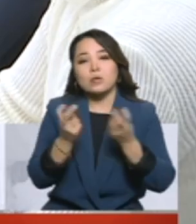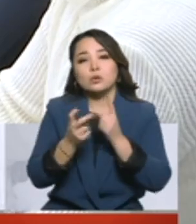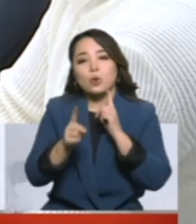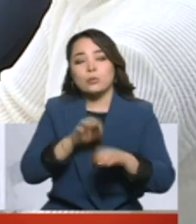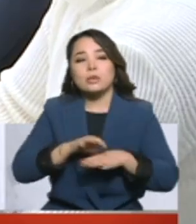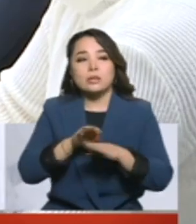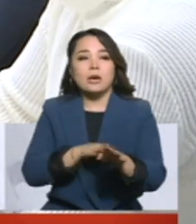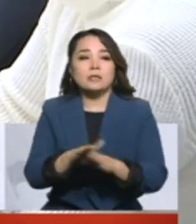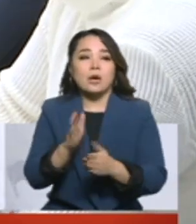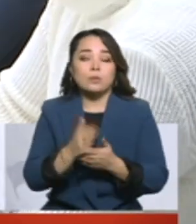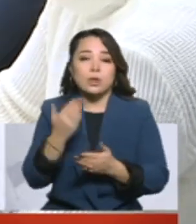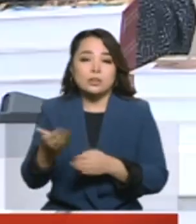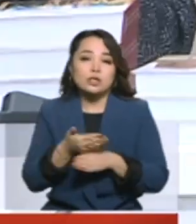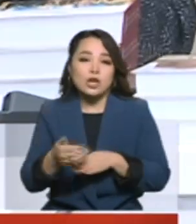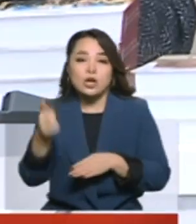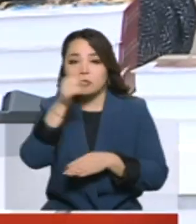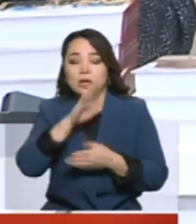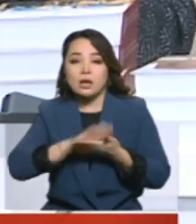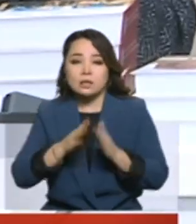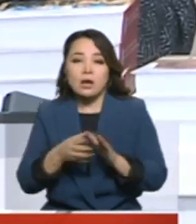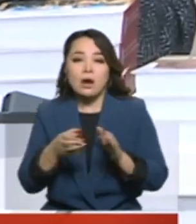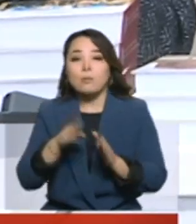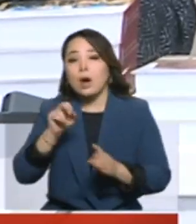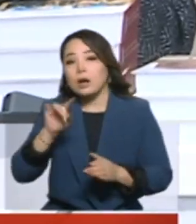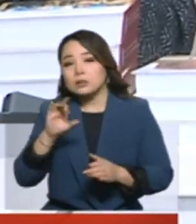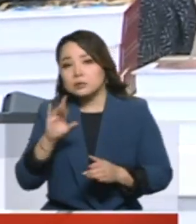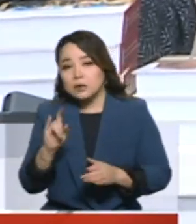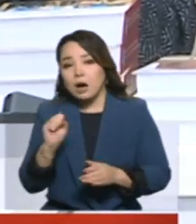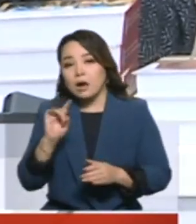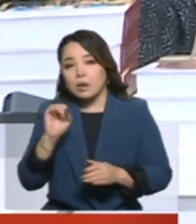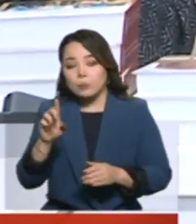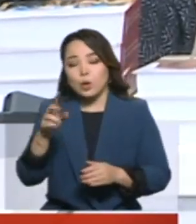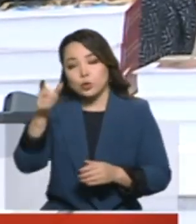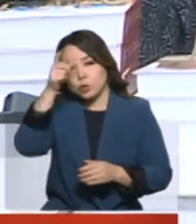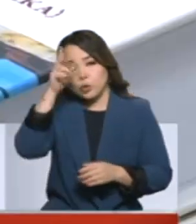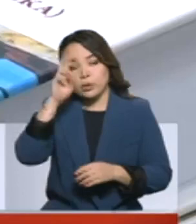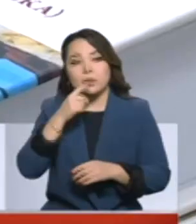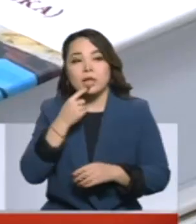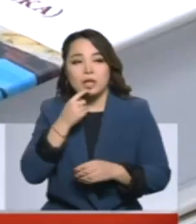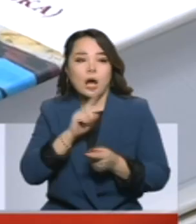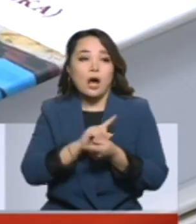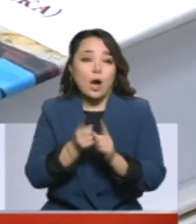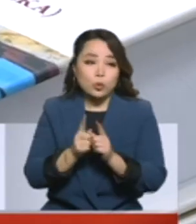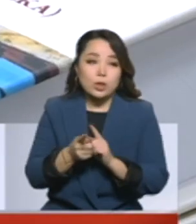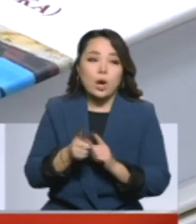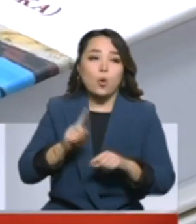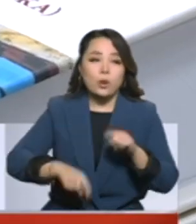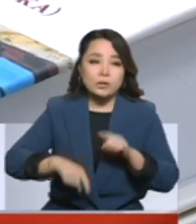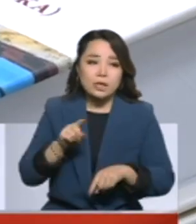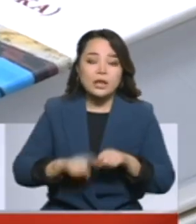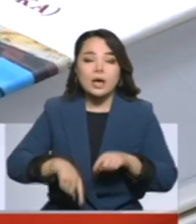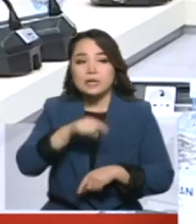барысында талқылады. Кейінгі жылдары парсы, араб, түркі тілдеріндегі дереккөздерді аударудың нәтижесінде отандық және